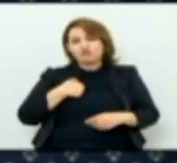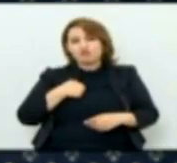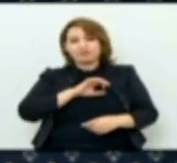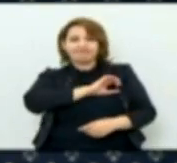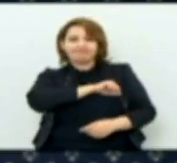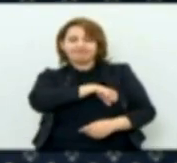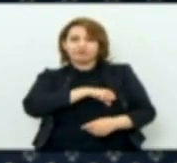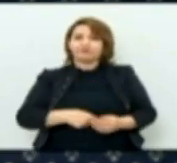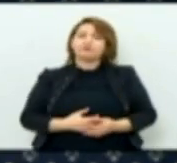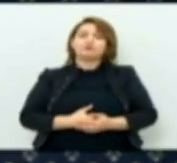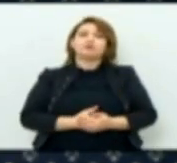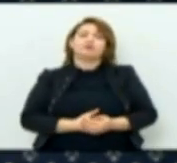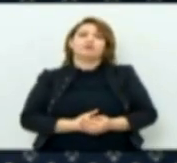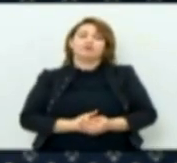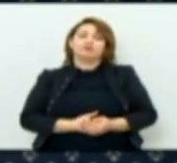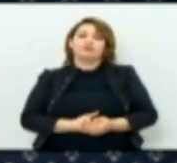عندي عتاب